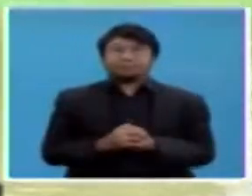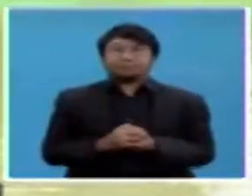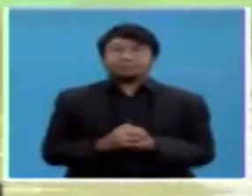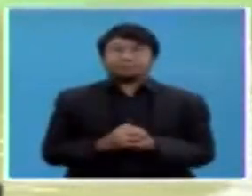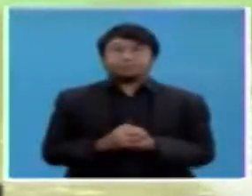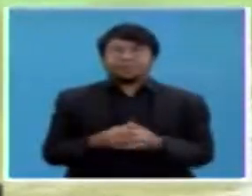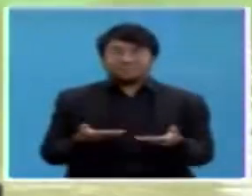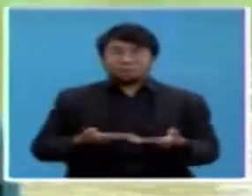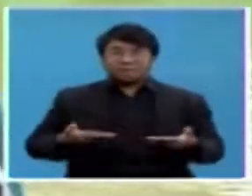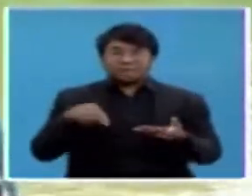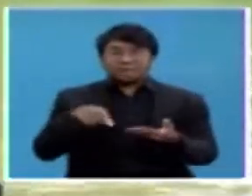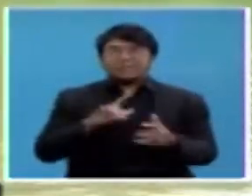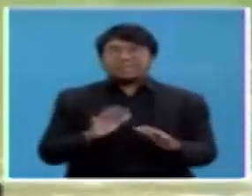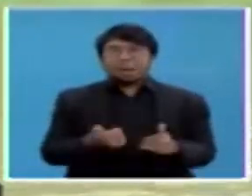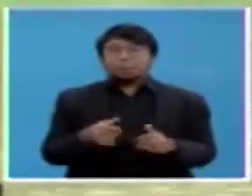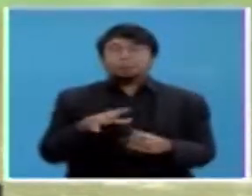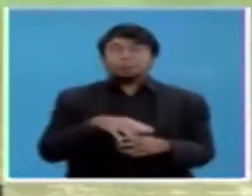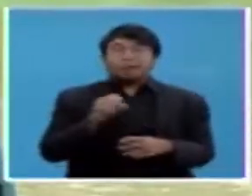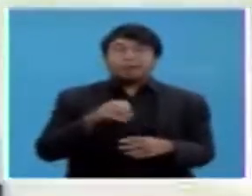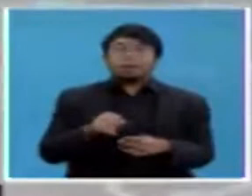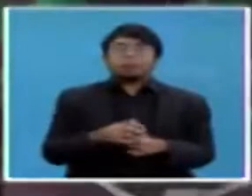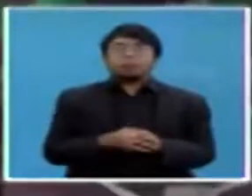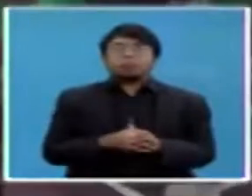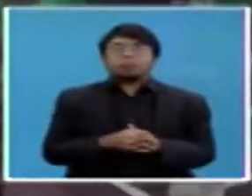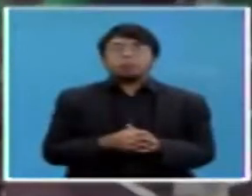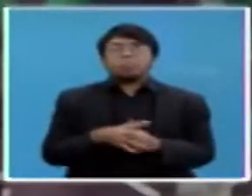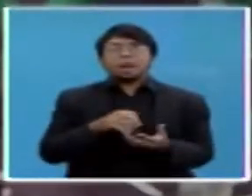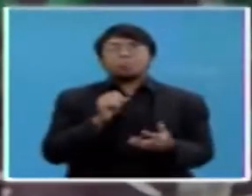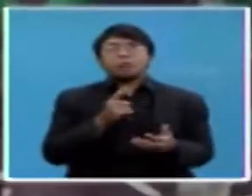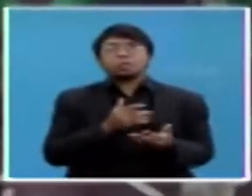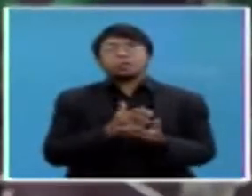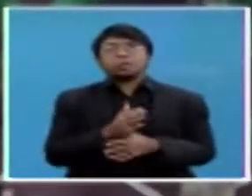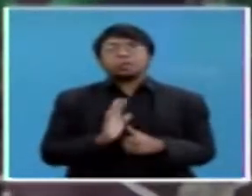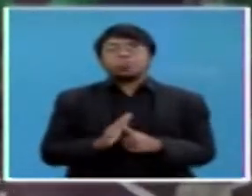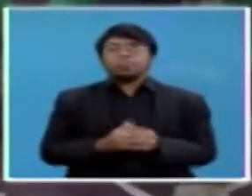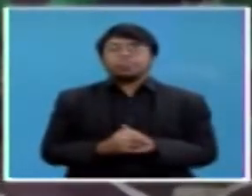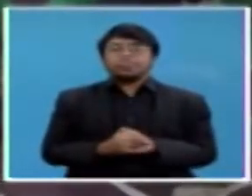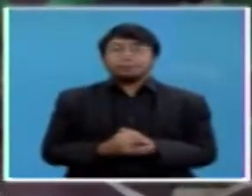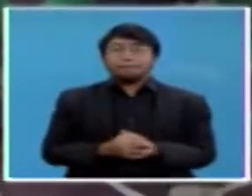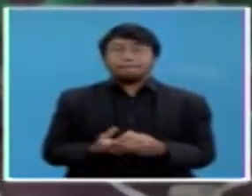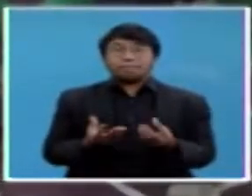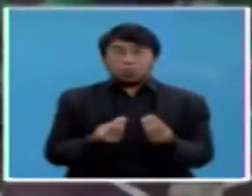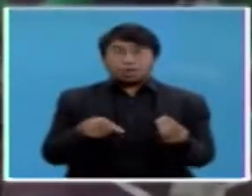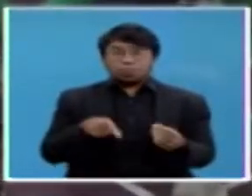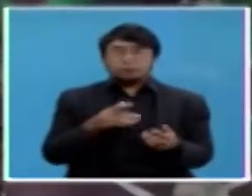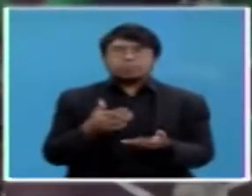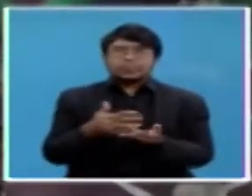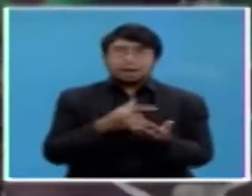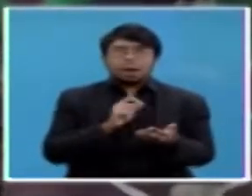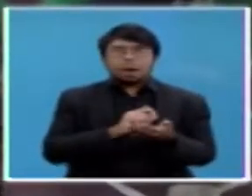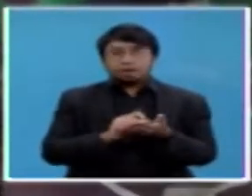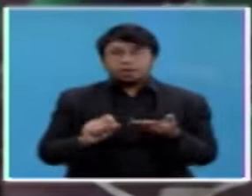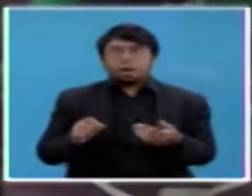apa? Panennya baru separuh lah. Separuh ya. Untuk sawah yang terendam ini masih dalam pendataan kami. Jadi rencana